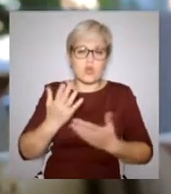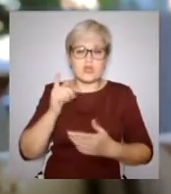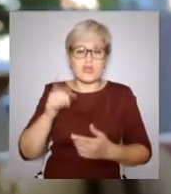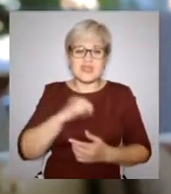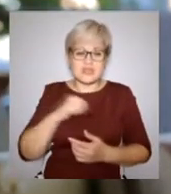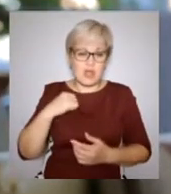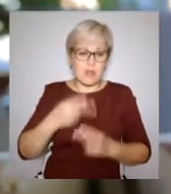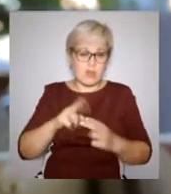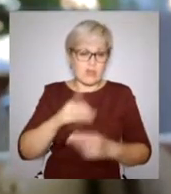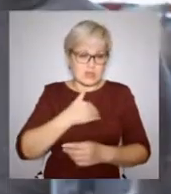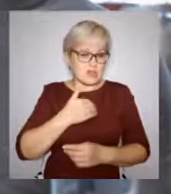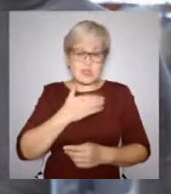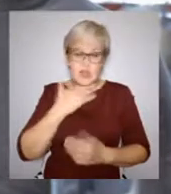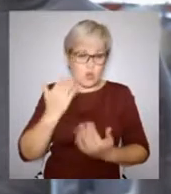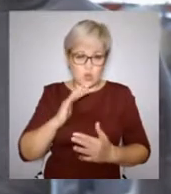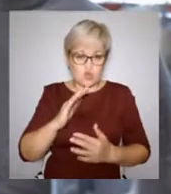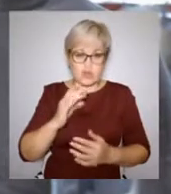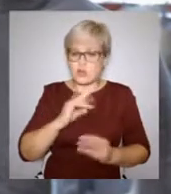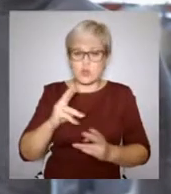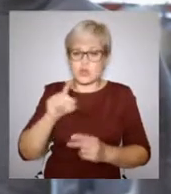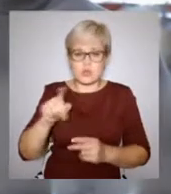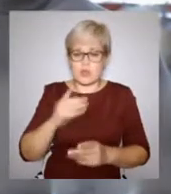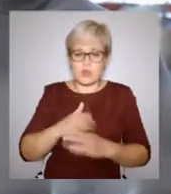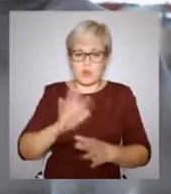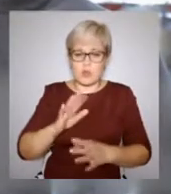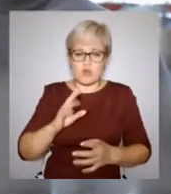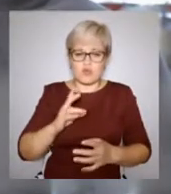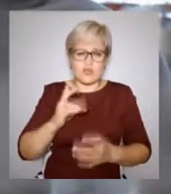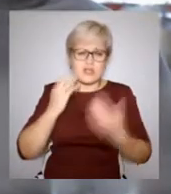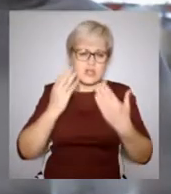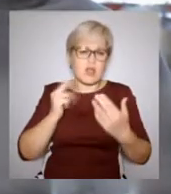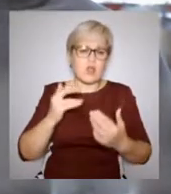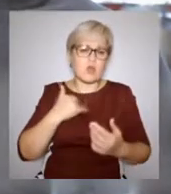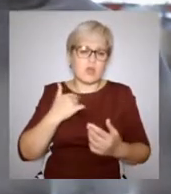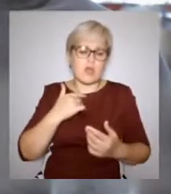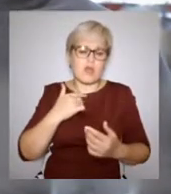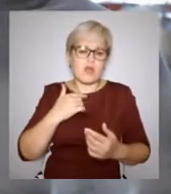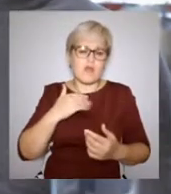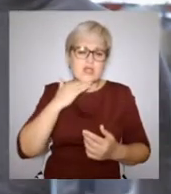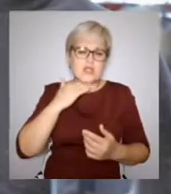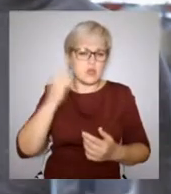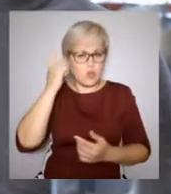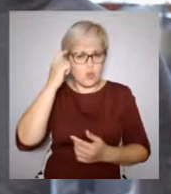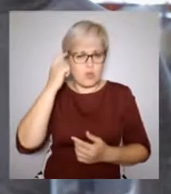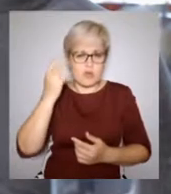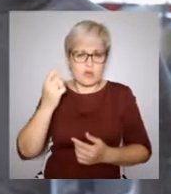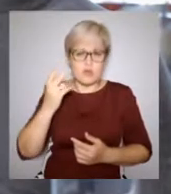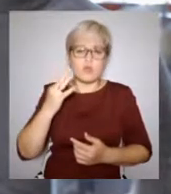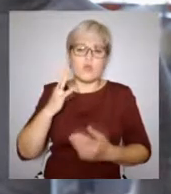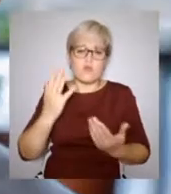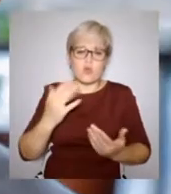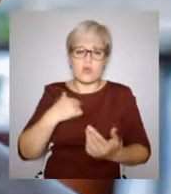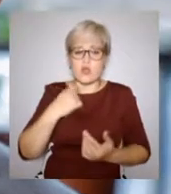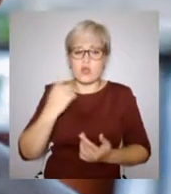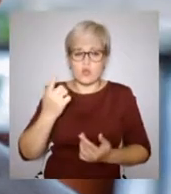снасти сам это не захочешь татьяне поможет дизайну не хватило ума тогда